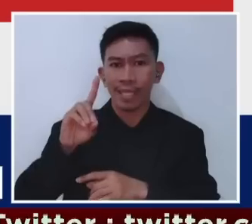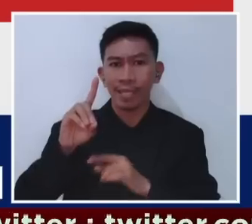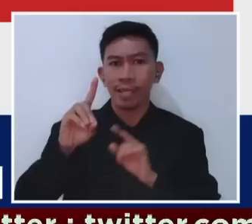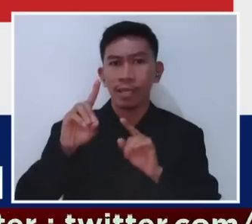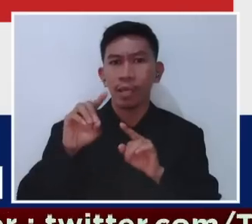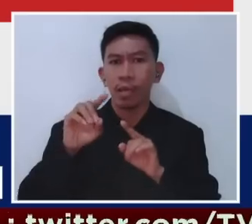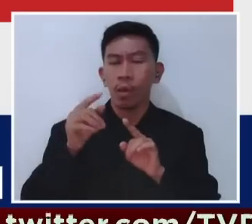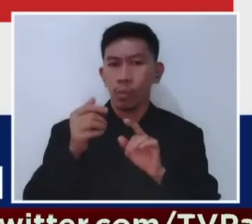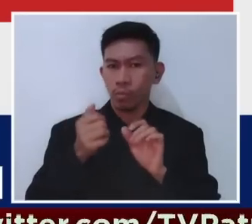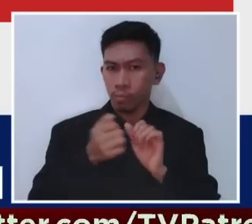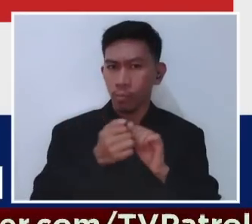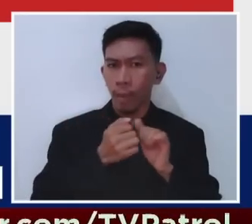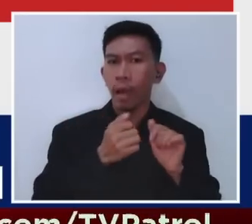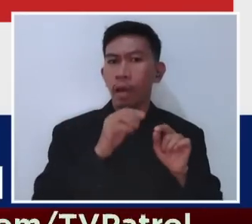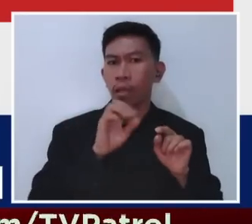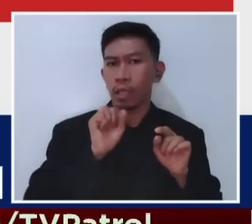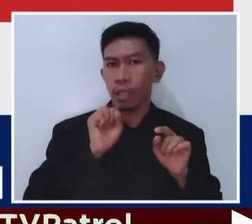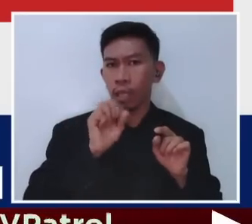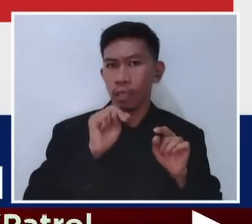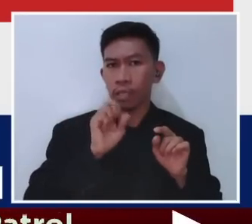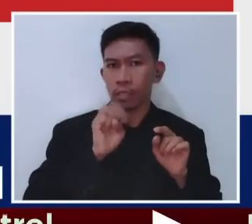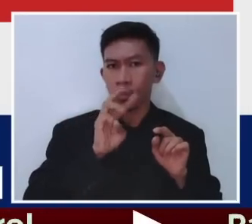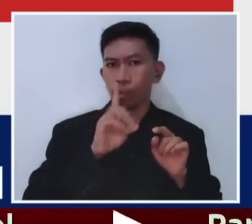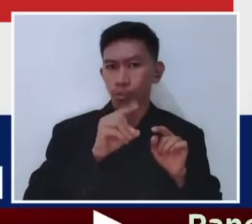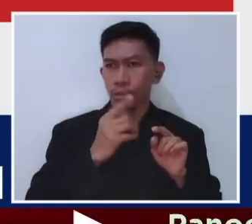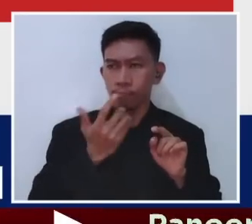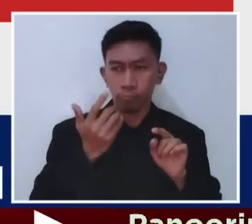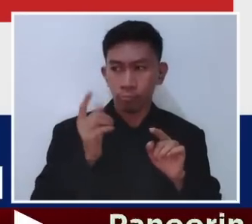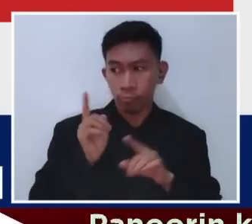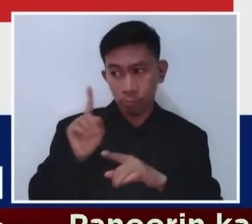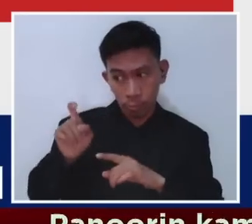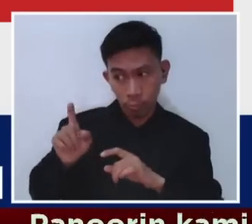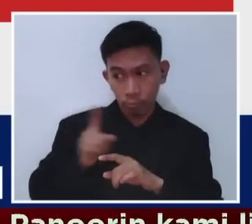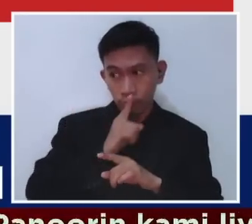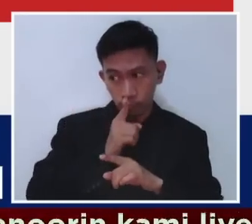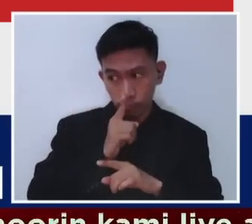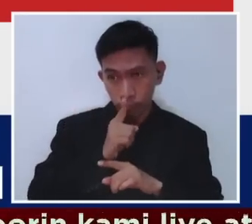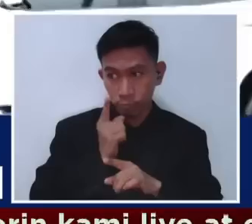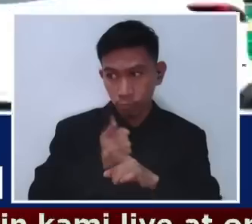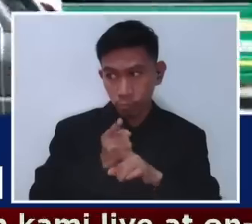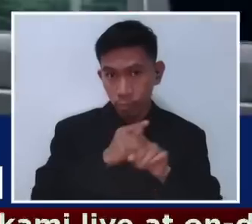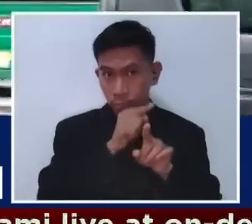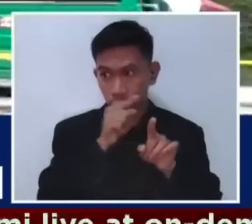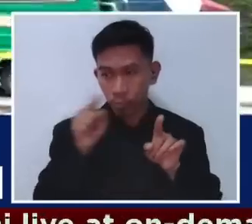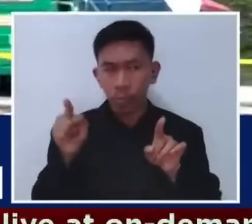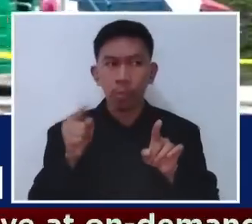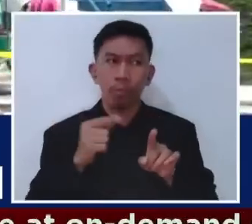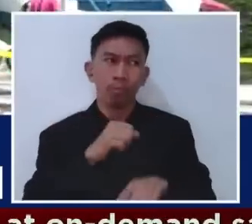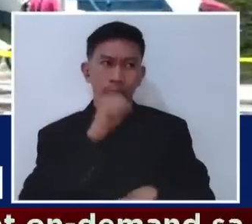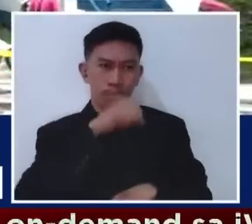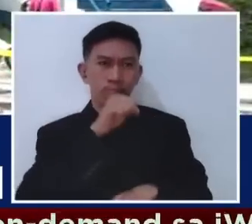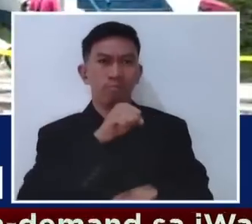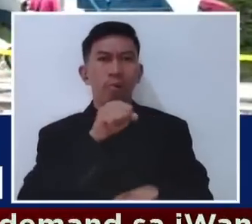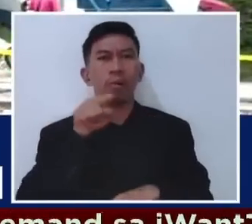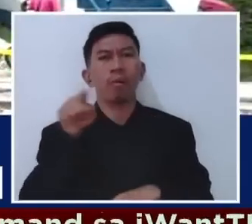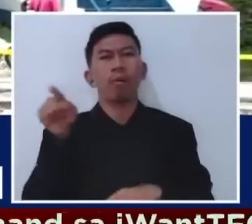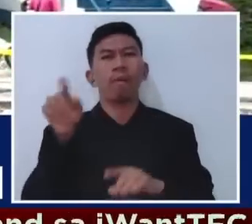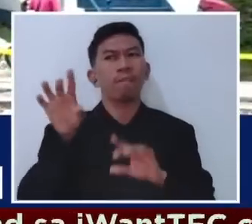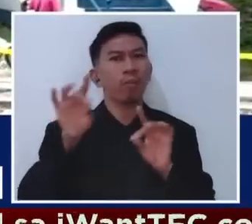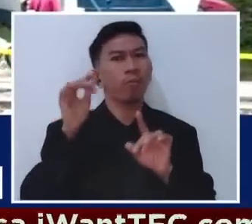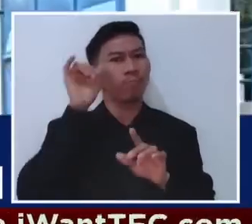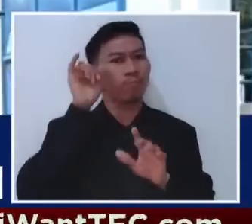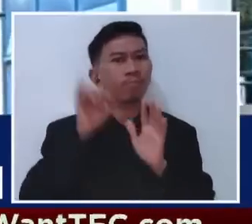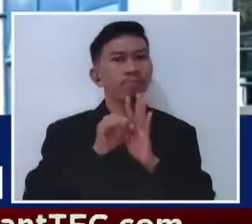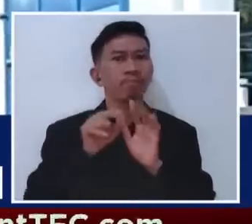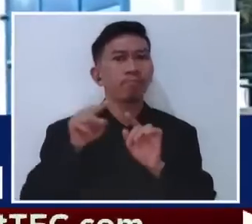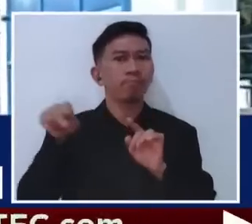pinakonfirm, hindi ka ba magkamali, ito ba talaga? Then nagsagot ang bata, yes po ma'am. Ayon sa Davao Police Regional